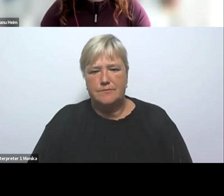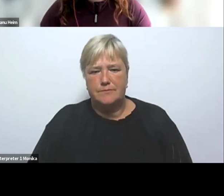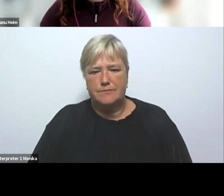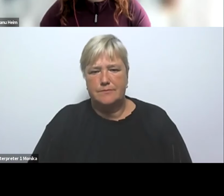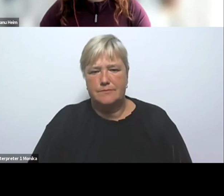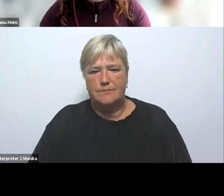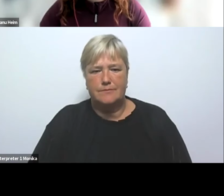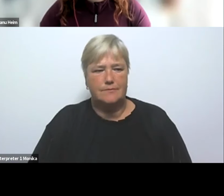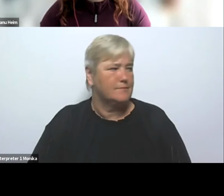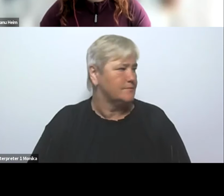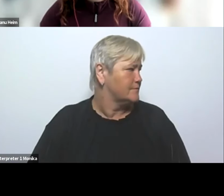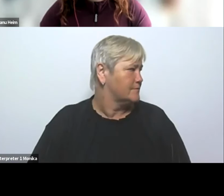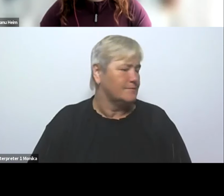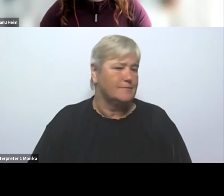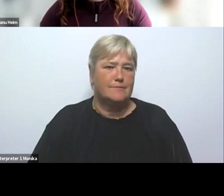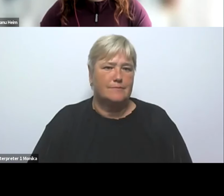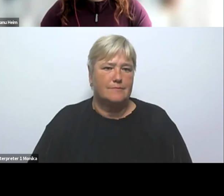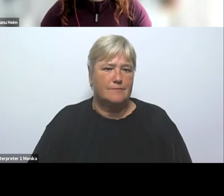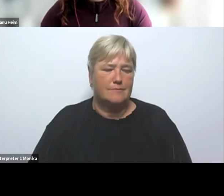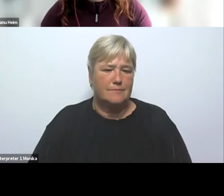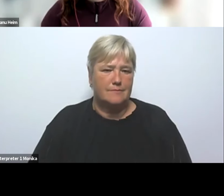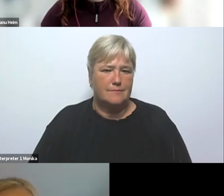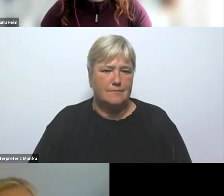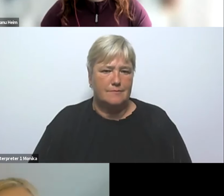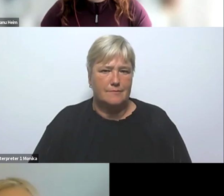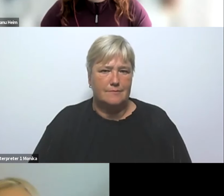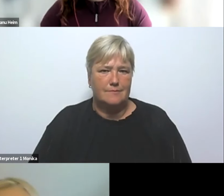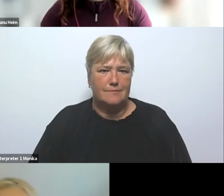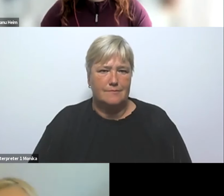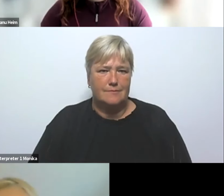Ich habe schon mal Manu und Klaus, das ist schon mal ein guter Start.